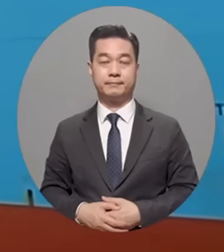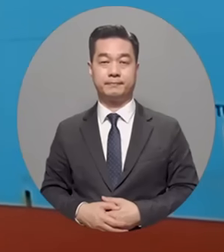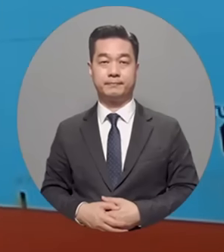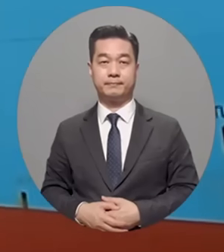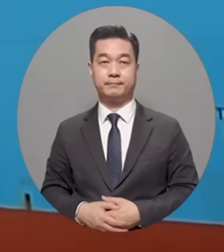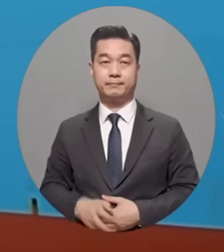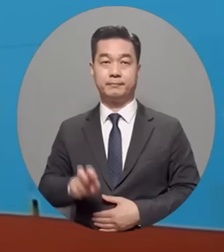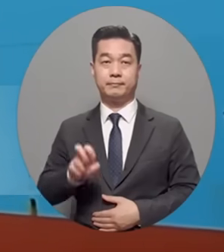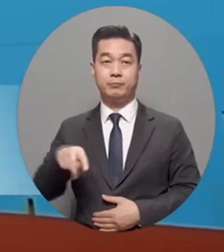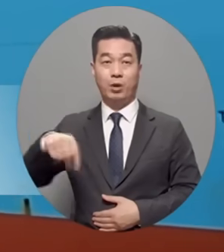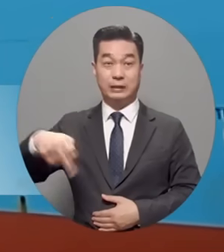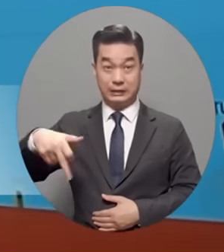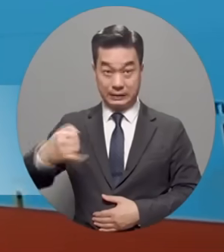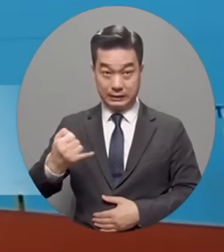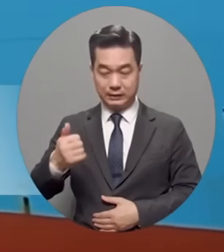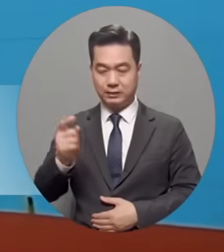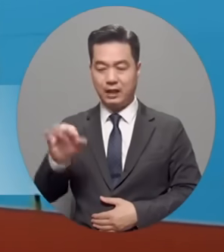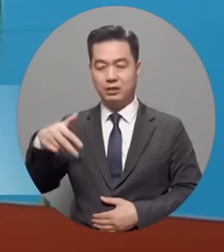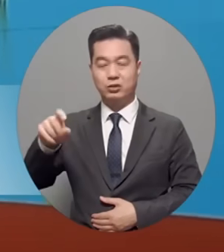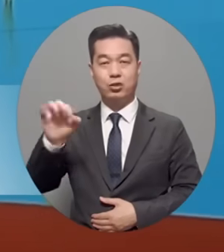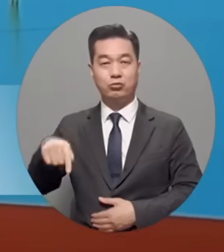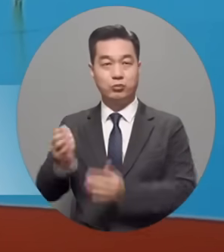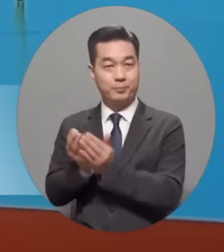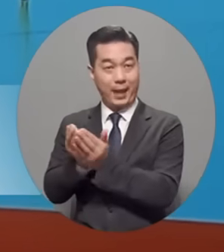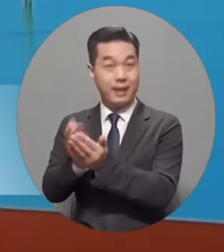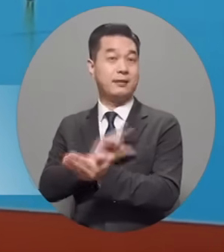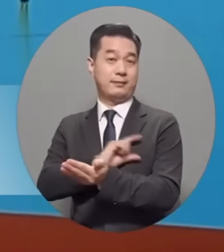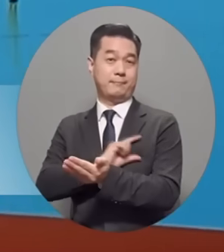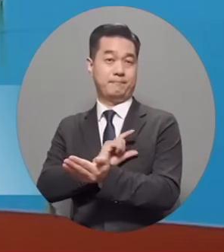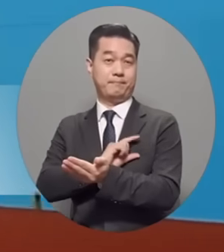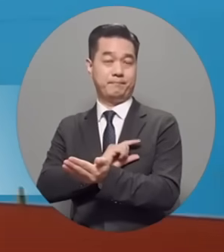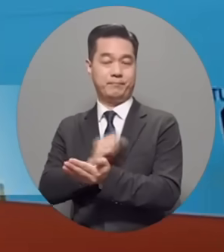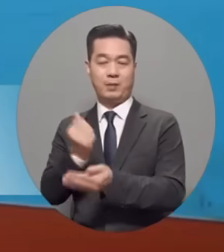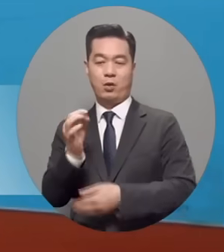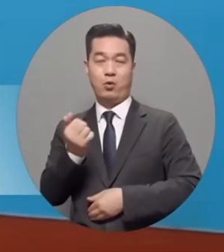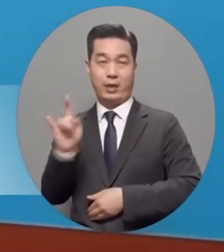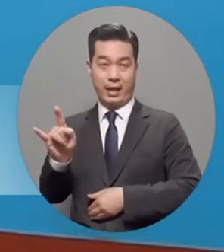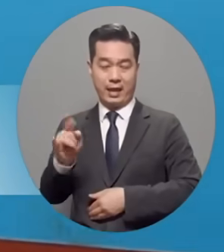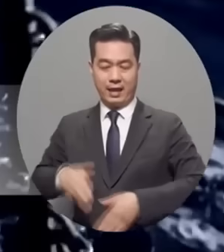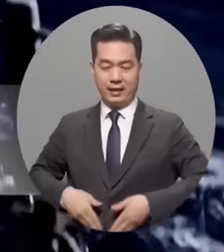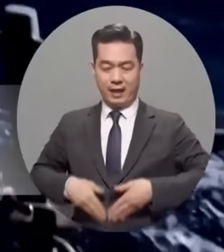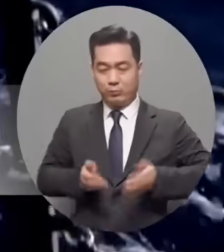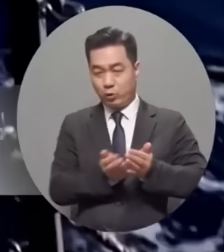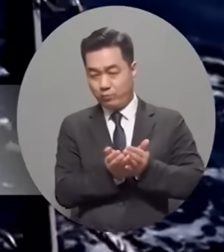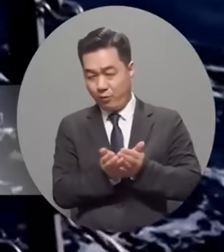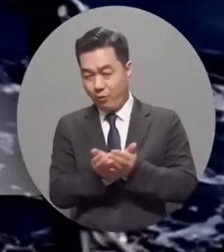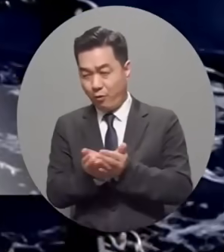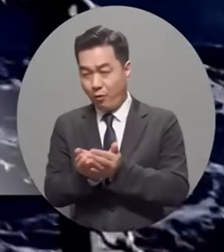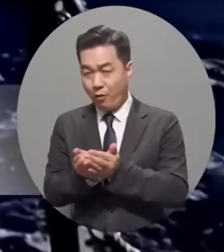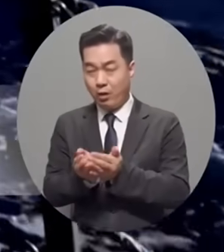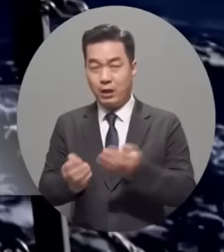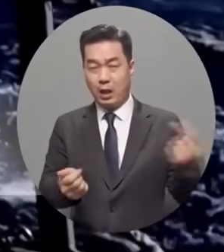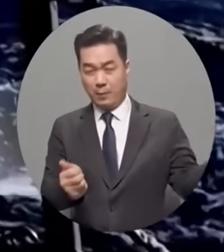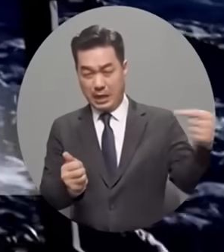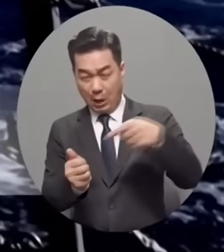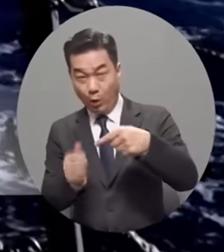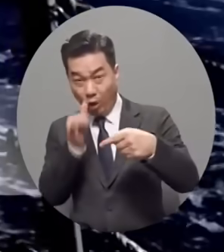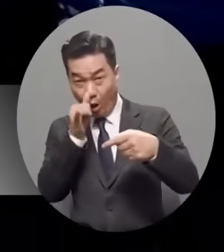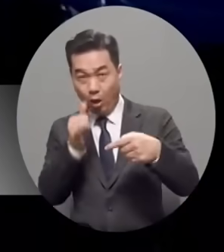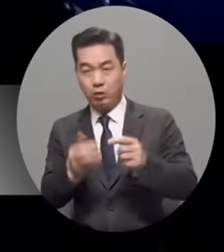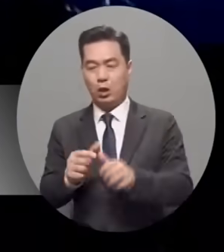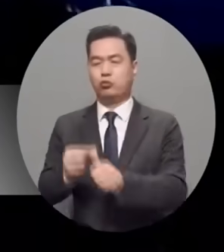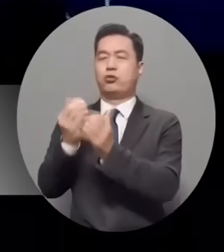머스크 항정호는 앞서 전날 저녁에도 홍해 남쪽을 지나는 도중 미사일 공격을 받고 구조 요청을 보내 인근에 있던